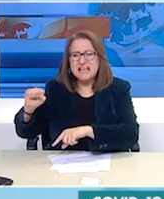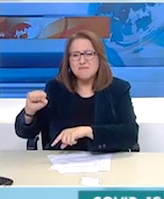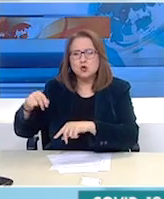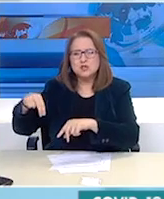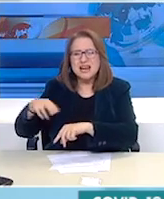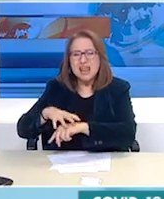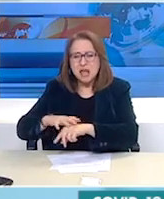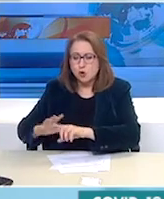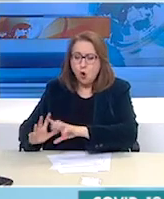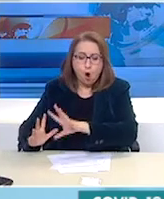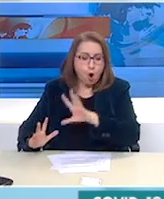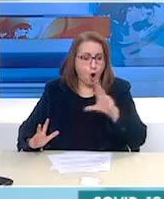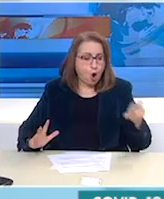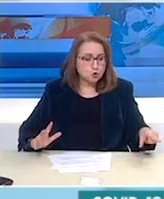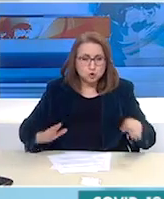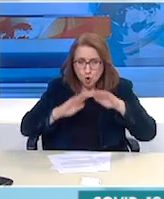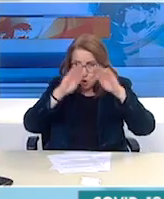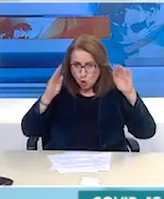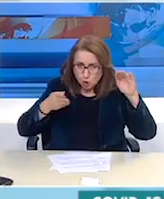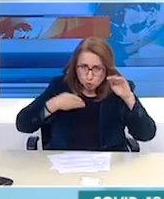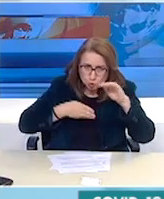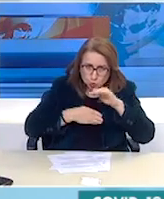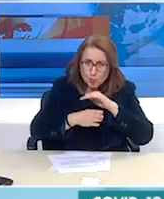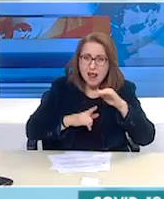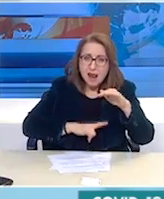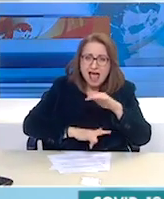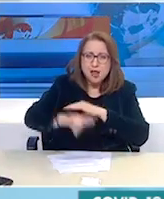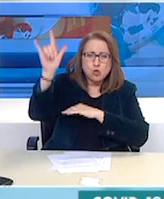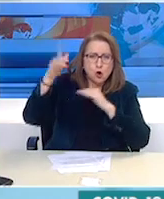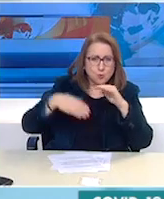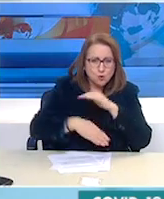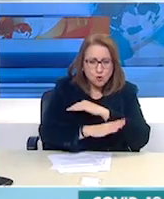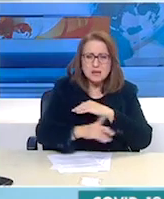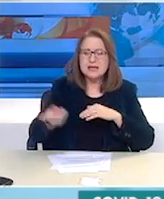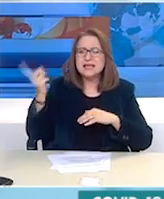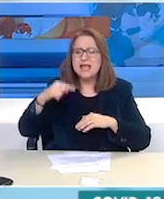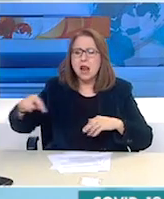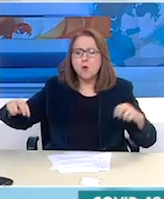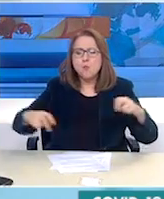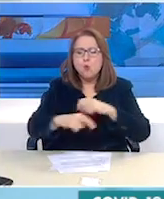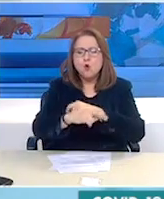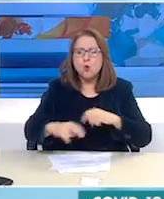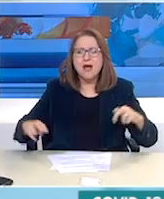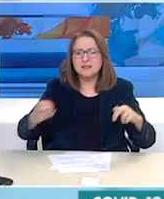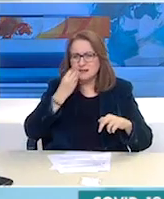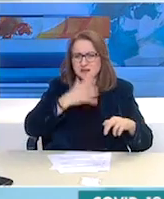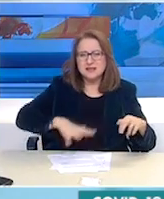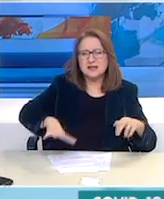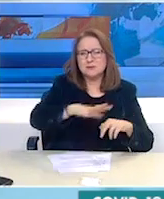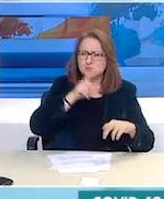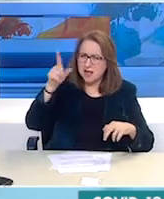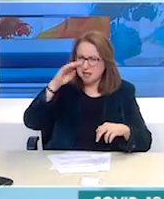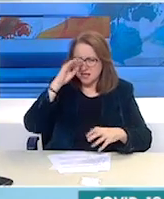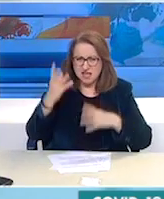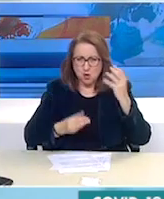τούνελ αεροδρομίου οδός Μεγάλου Αλεξάνδρου και το περιαστικό μονοπάτι του Αλσιλίου Ιωαννίνων στην περιοχή Φρότζου. Ο περιορισμός